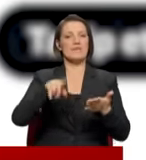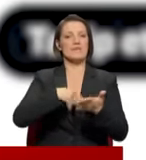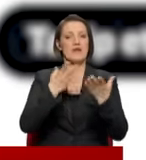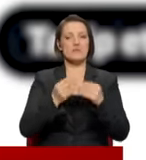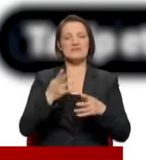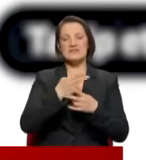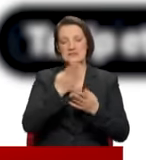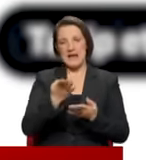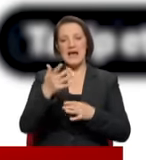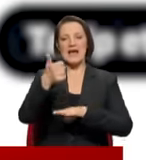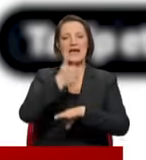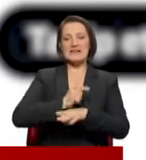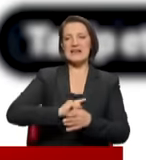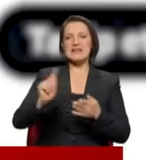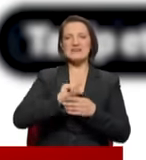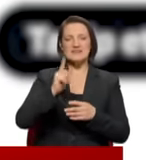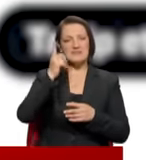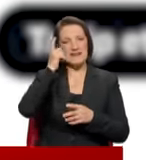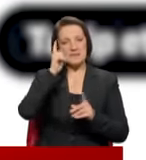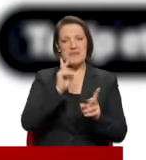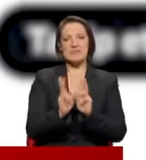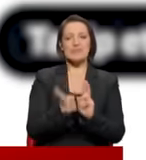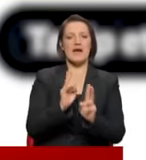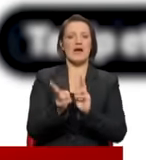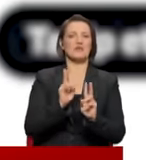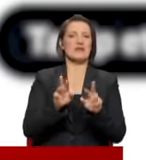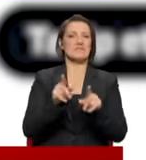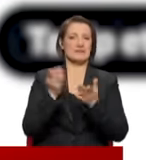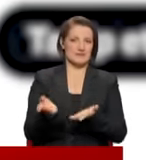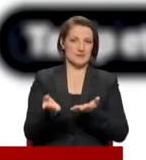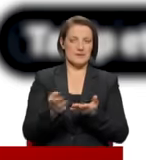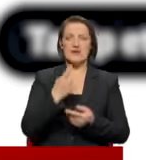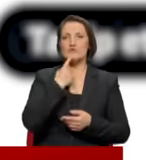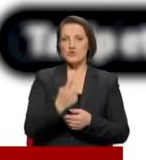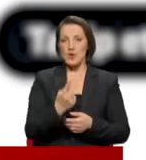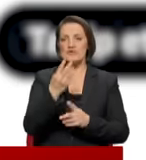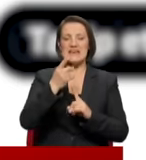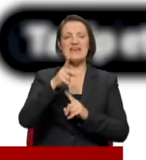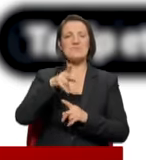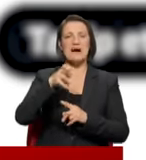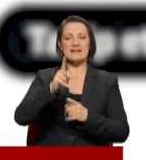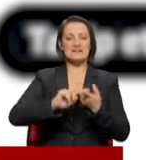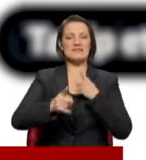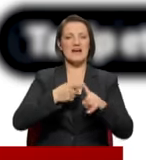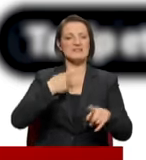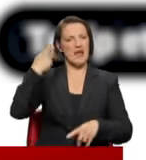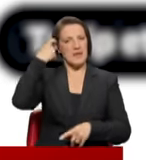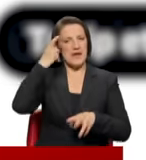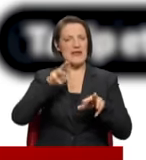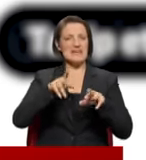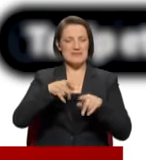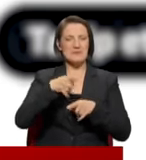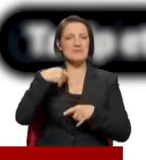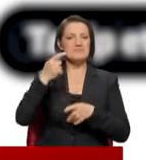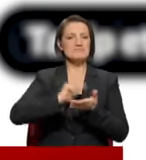edilmesi senaryosuyla iktidarın yazdığı tanıdık bir tiyatro sahneye konulmak istenmektedir. Söz İyi Parti'yi siyasi intihara sürükleyecek